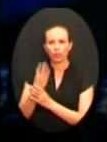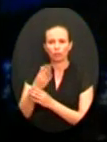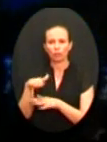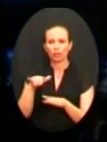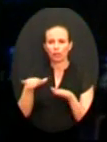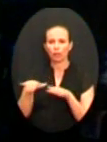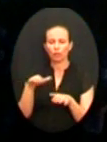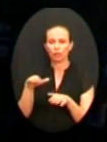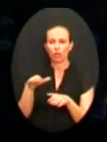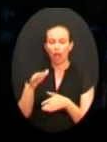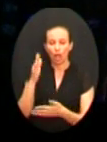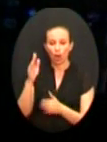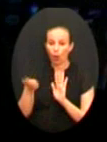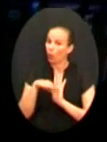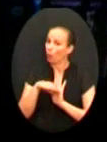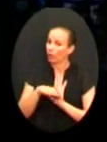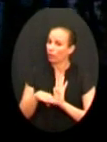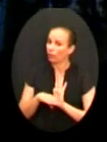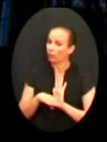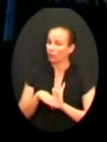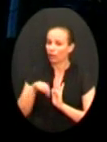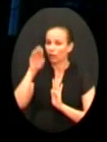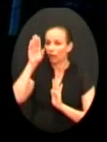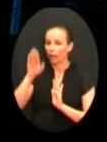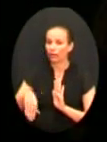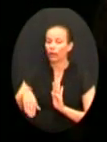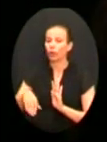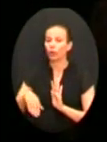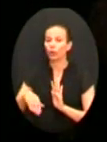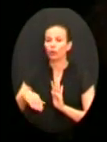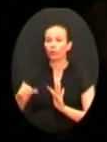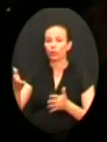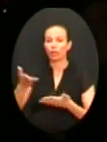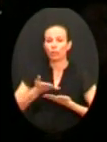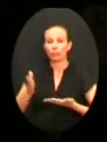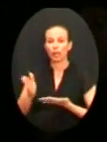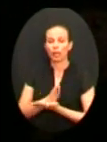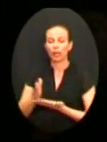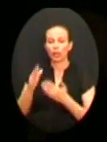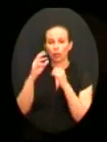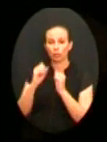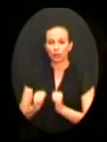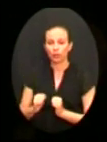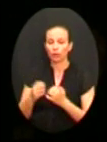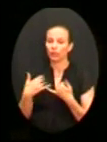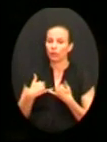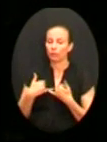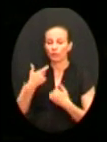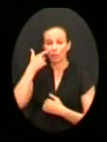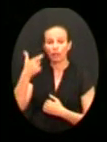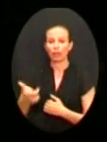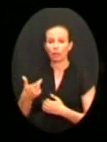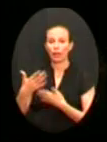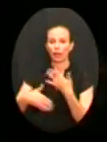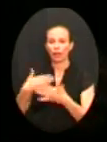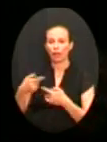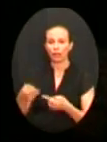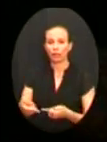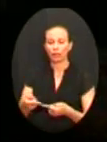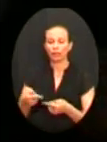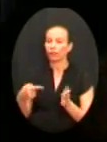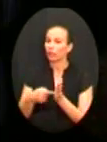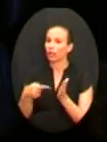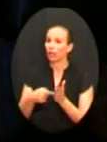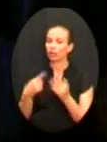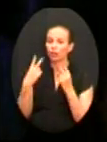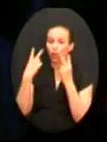פה קובעים חוקים, פה אפילו מבחינה מסוימת מקבלים החלטות ביטחוניות או מפקחים על התהליך הזה. ולכן